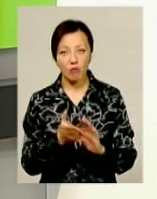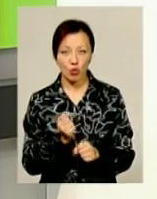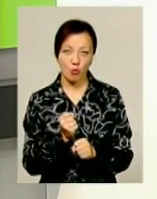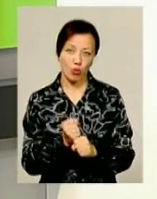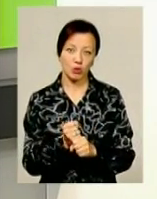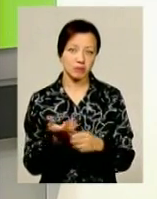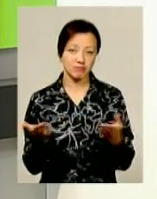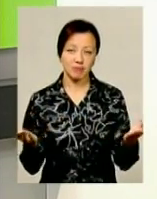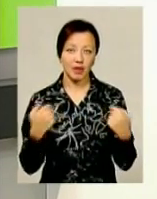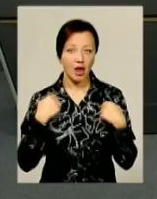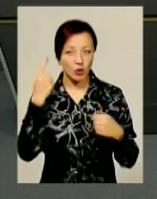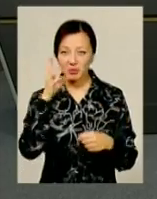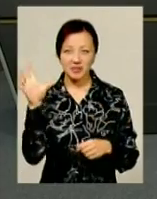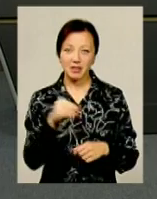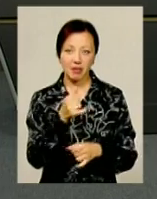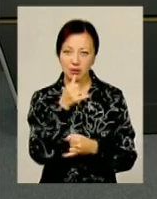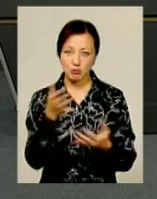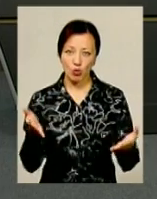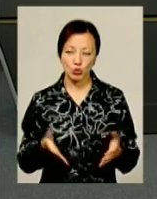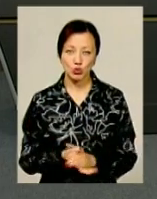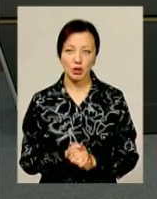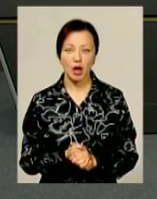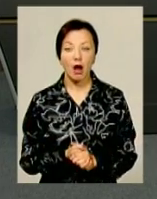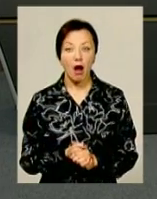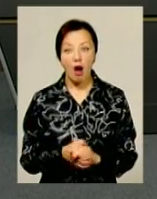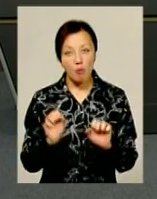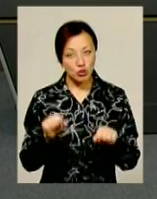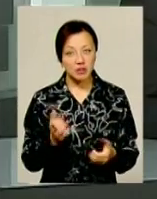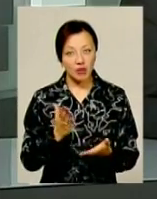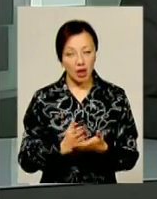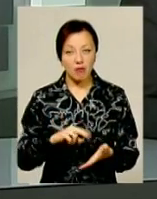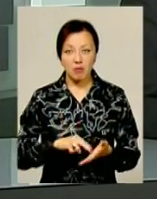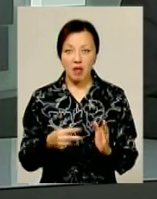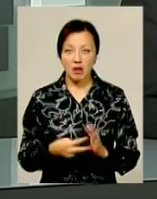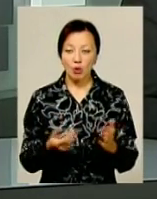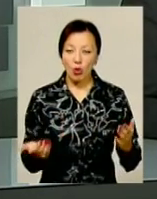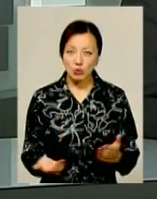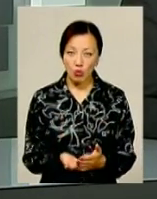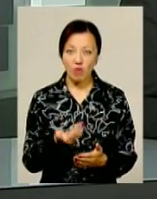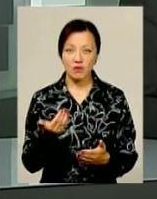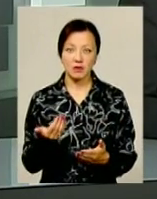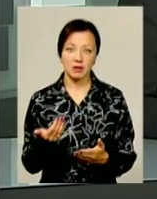роботи? Я думаю, що всі не зможуть. А чи, можливо, є у планах